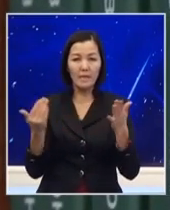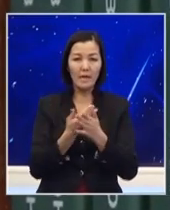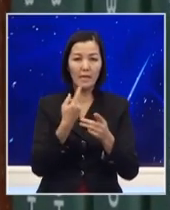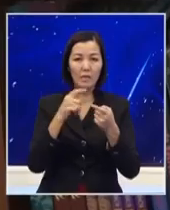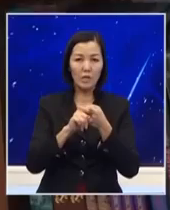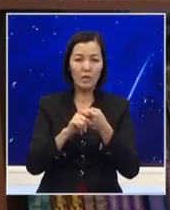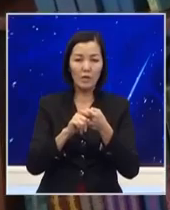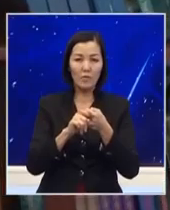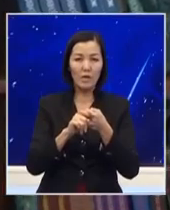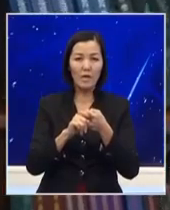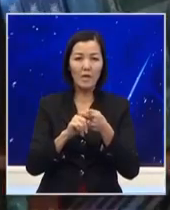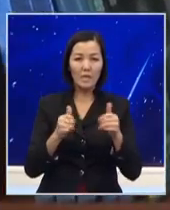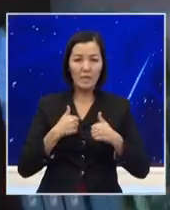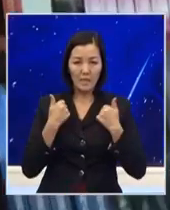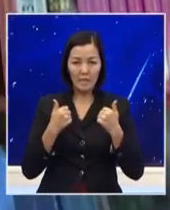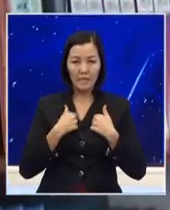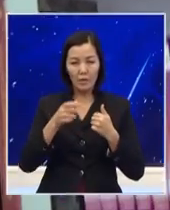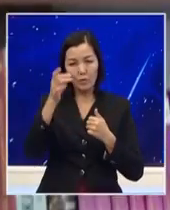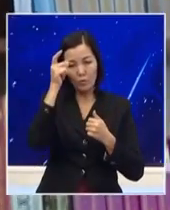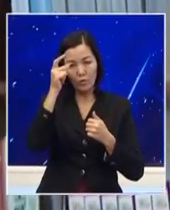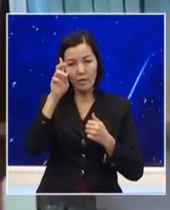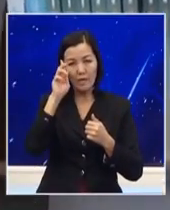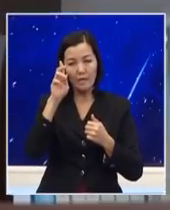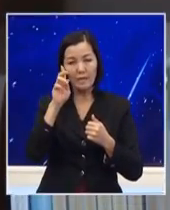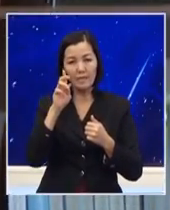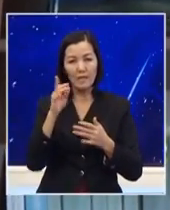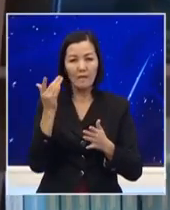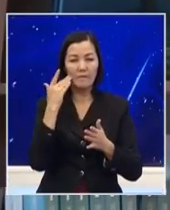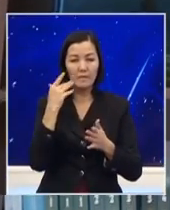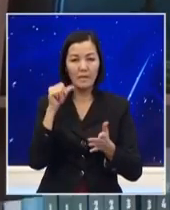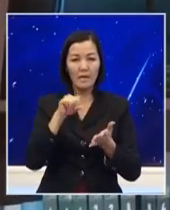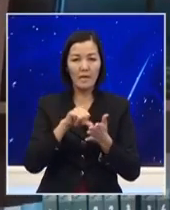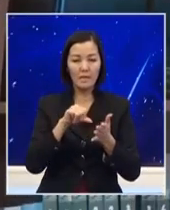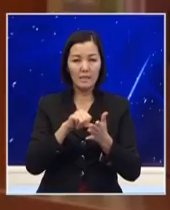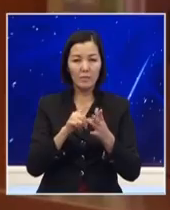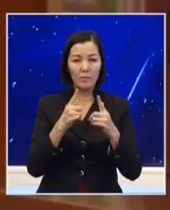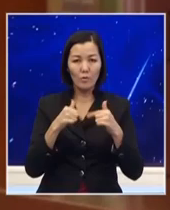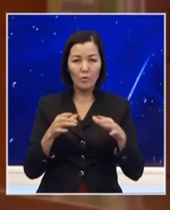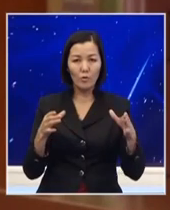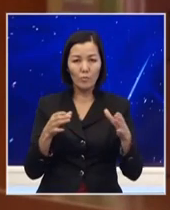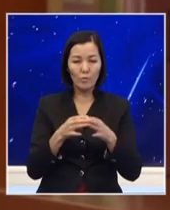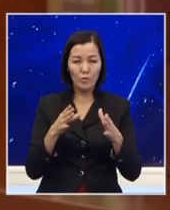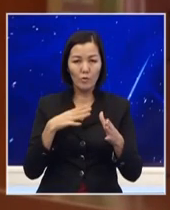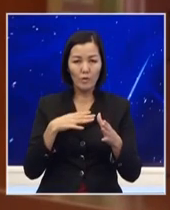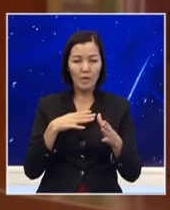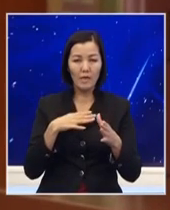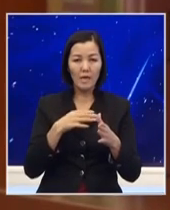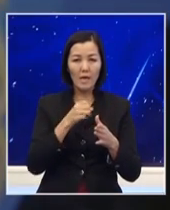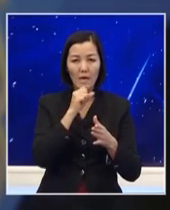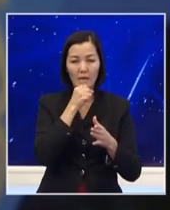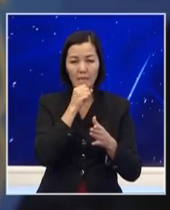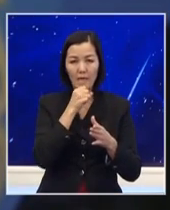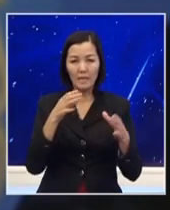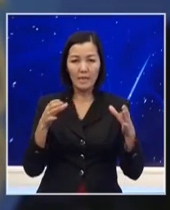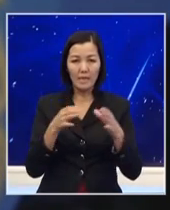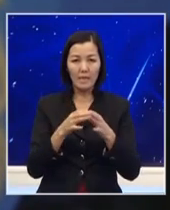жалғауға күш салды. Сөйтіп түркі елдері саммитіне үзбей қатысып, Түрксой халықаралық ұйымын құрды. Түркі ақсақалдар кеңесі де